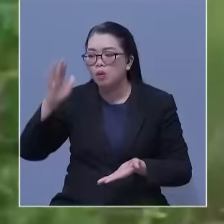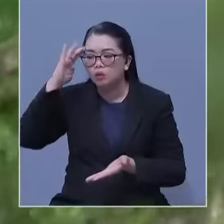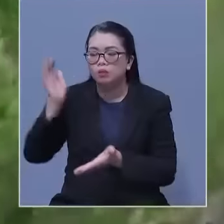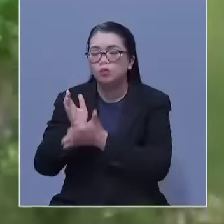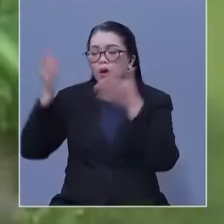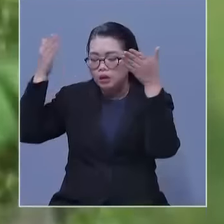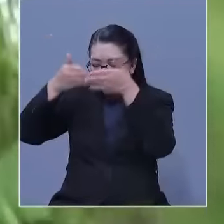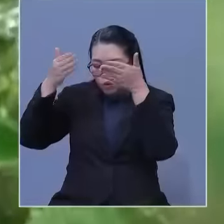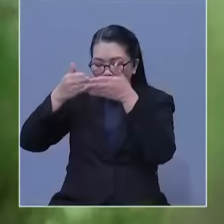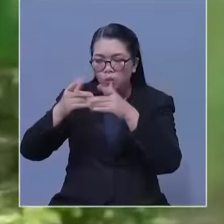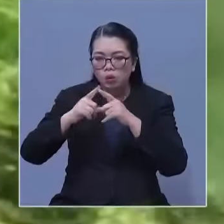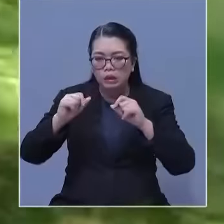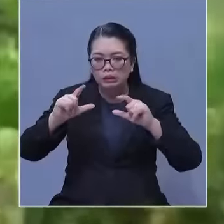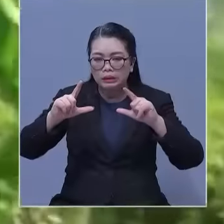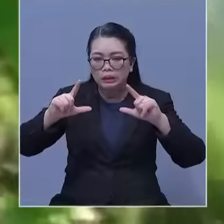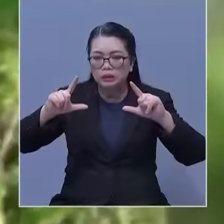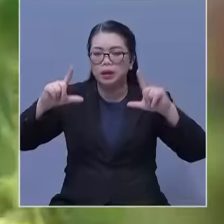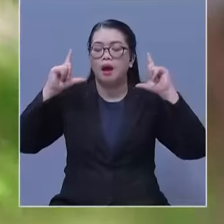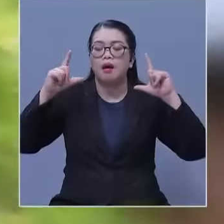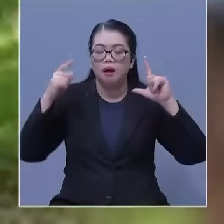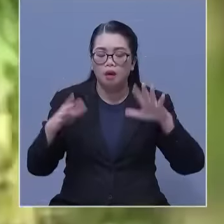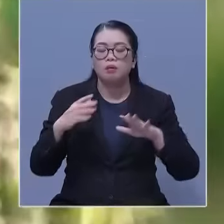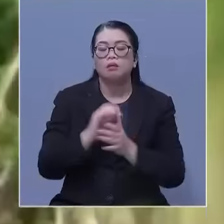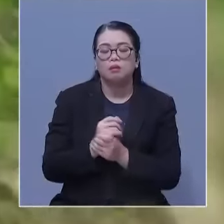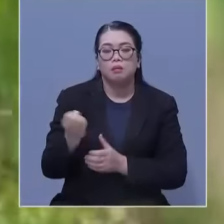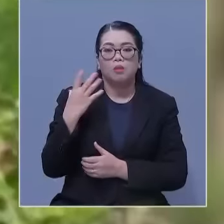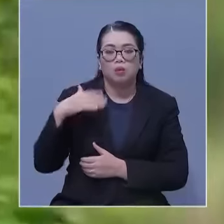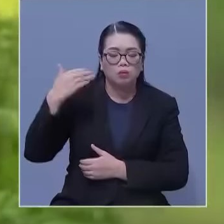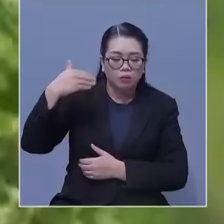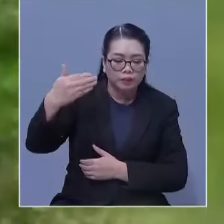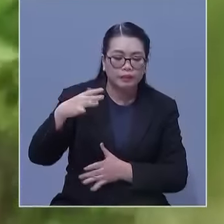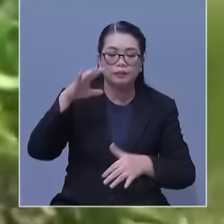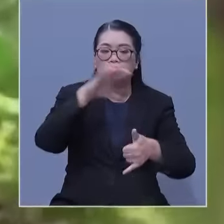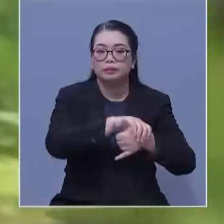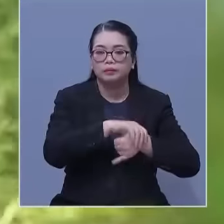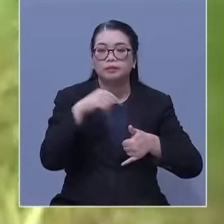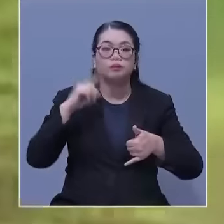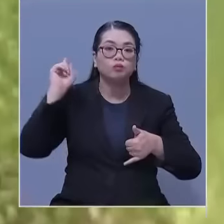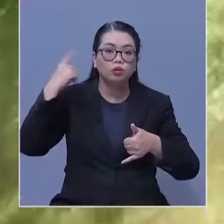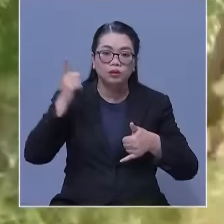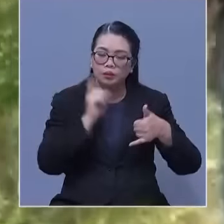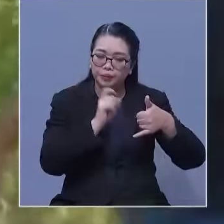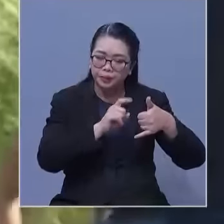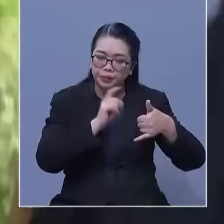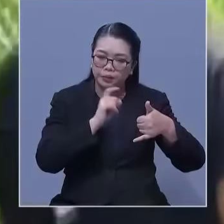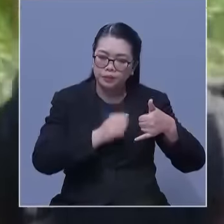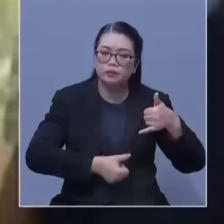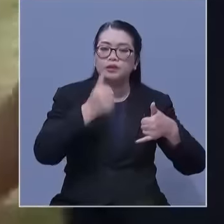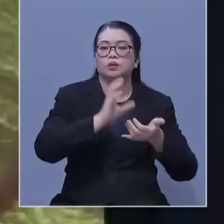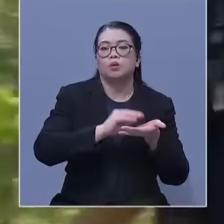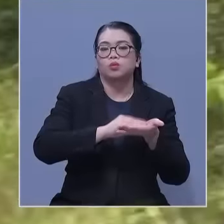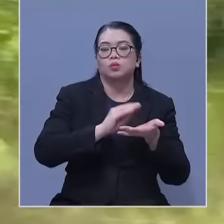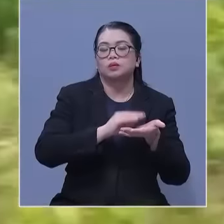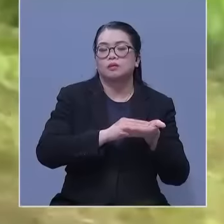อินโดจนเรื่องเนี่ยมันแดงขึ้นมาซึ่งคดีนี้นะครับภายหลังมีการจับดาบตำรวจหญิงมาสอบสวนจนได้ข้อมูล